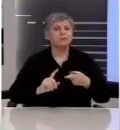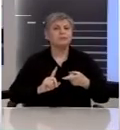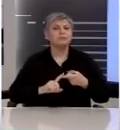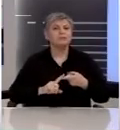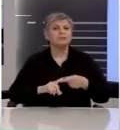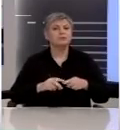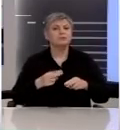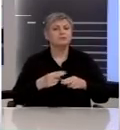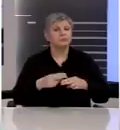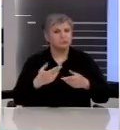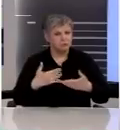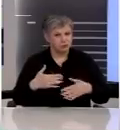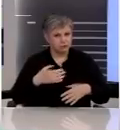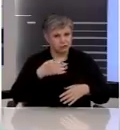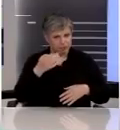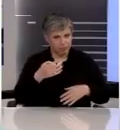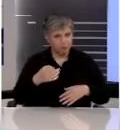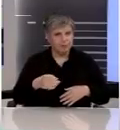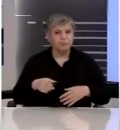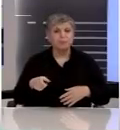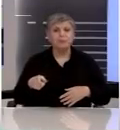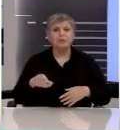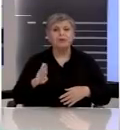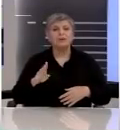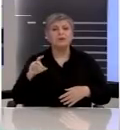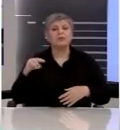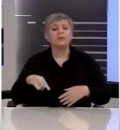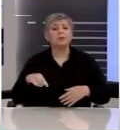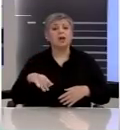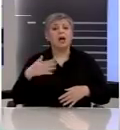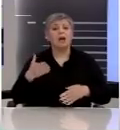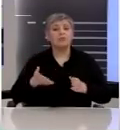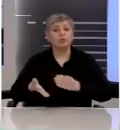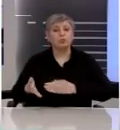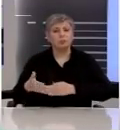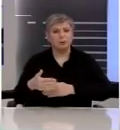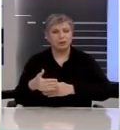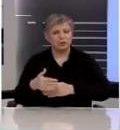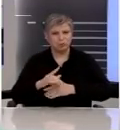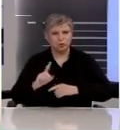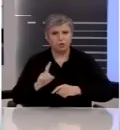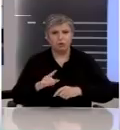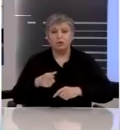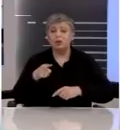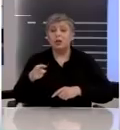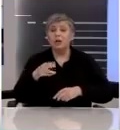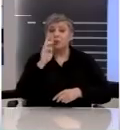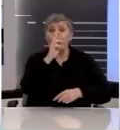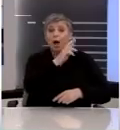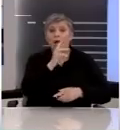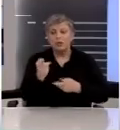εδώ δεν έχουμε να κάνουμε με έναν μεσάζοντα, αλλά με έναν εξουσιοδοτημένο από τη Σαουδική Αραβία.